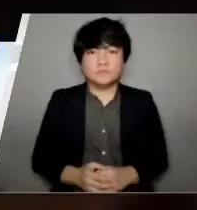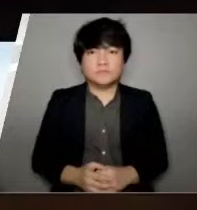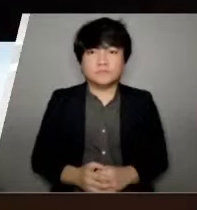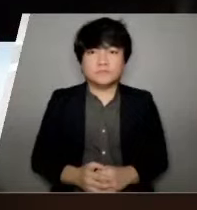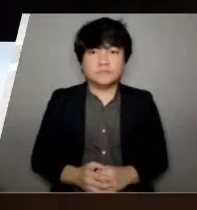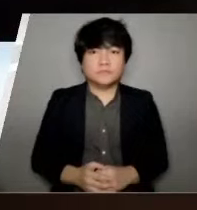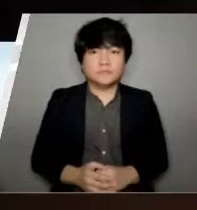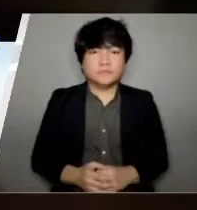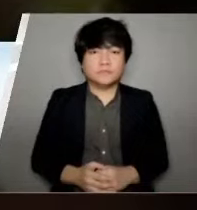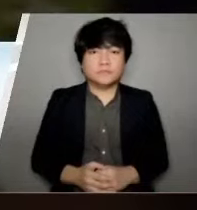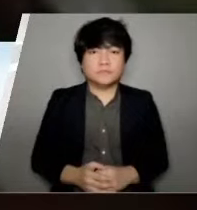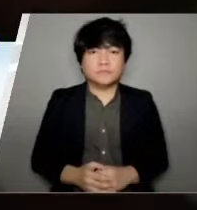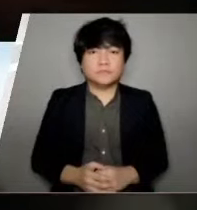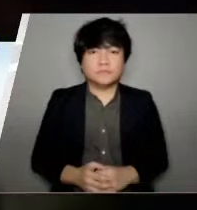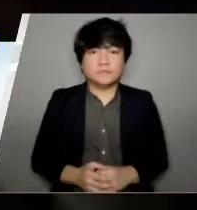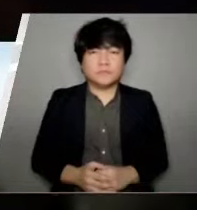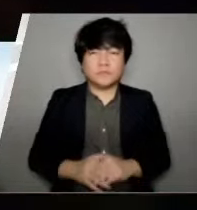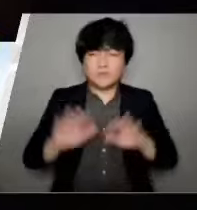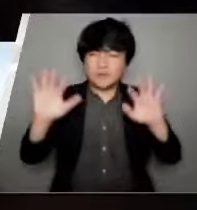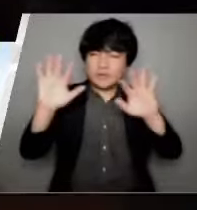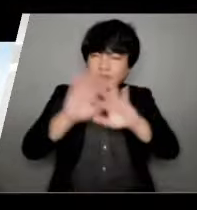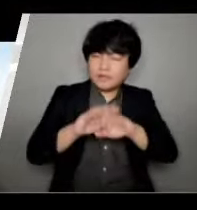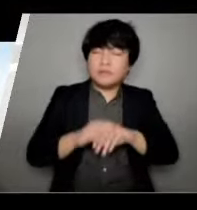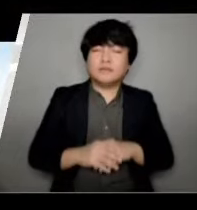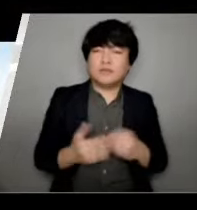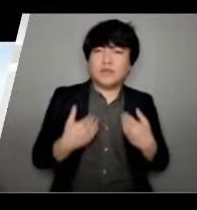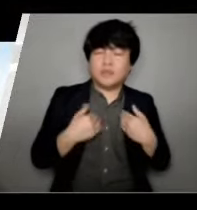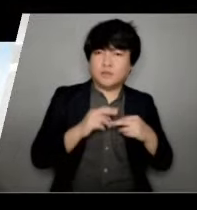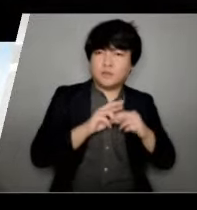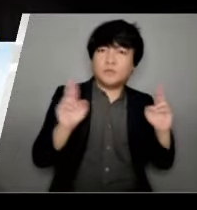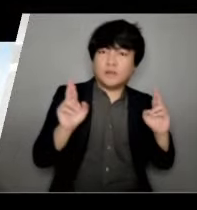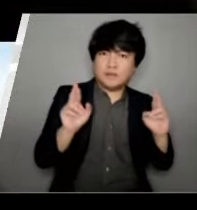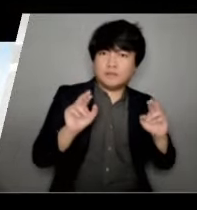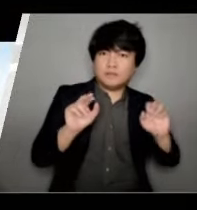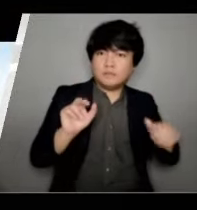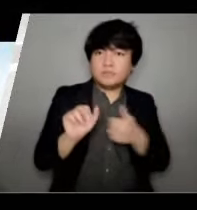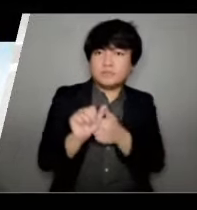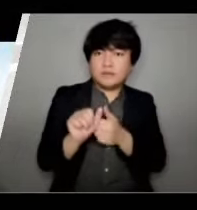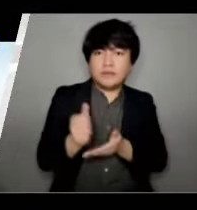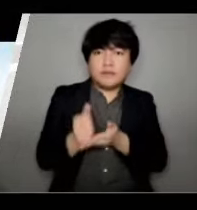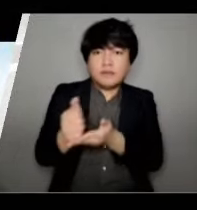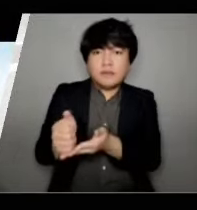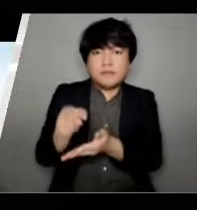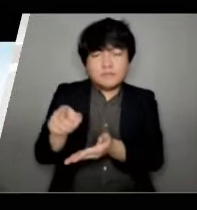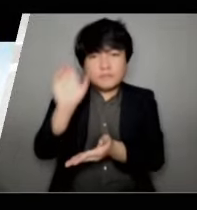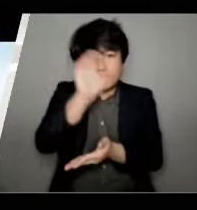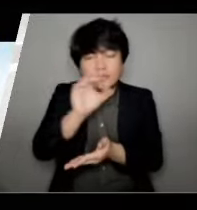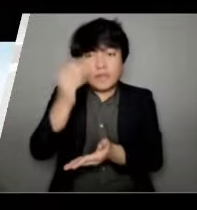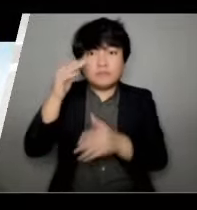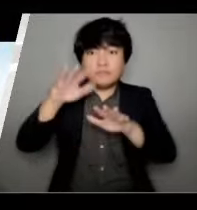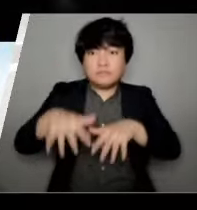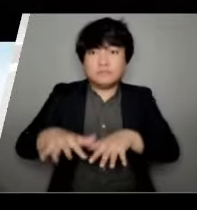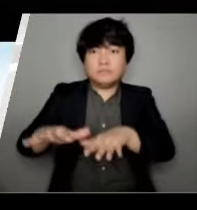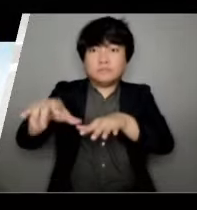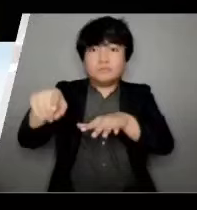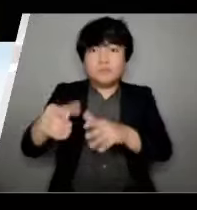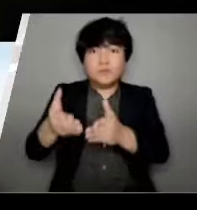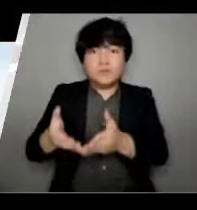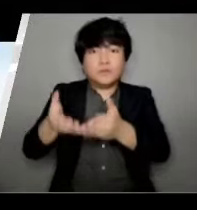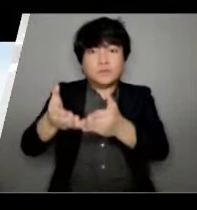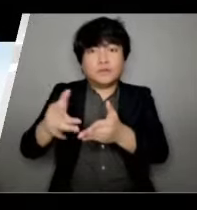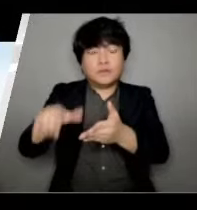Sa gitna ng dilim, nagsagawa ng rescue operations para sa masakay ng pickup na inanod ng rumaragas ang tubig sa Carmen,